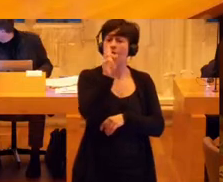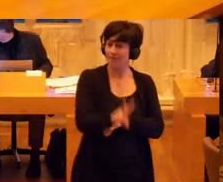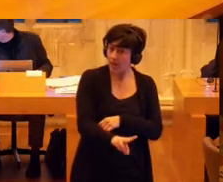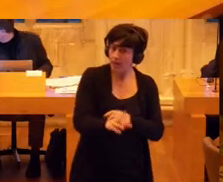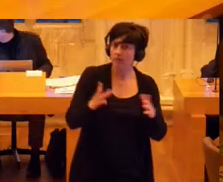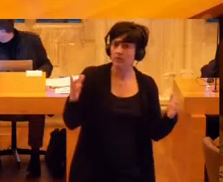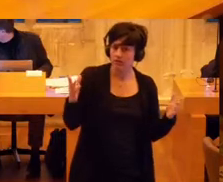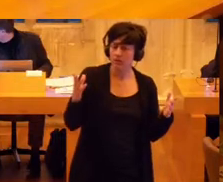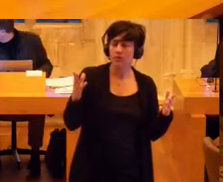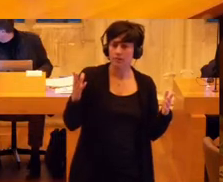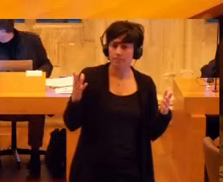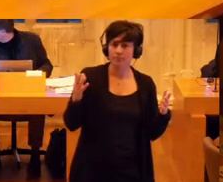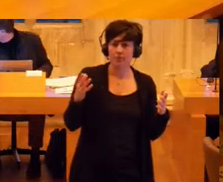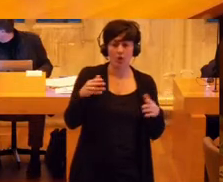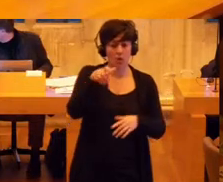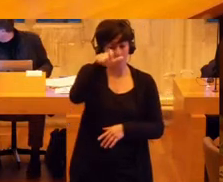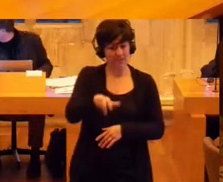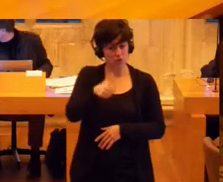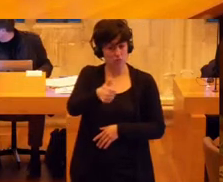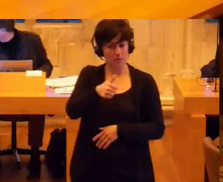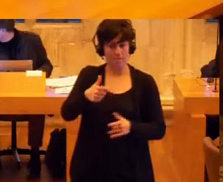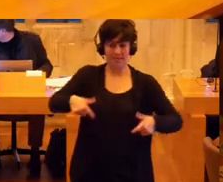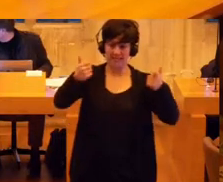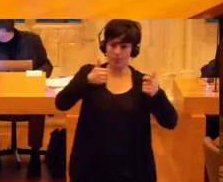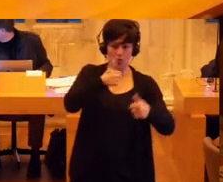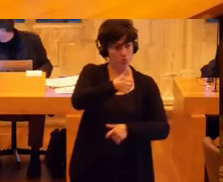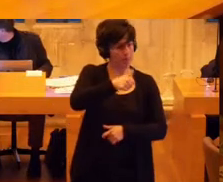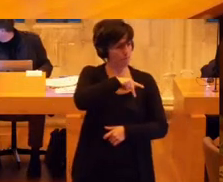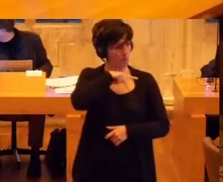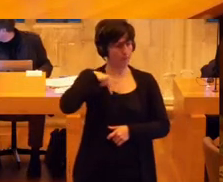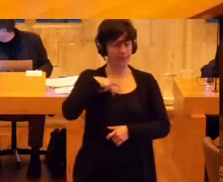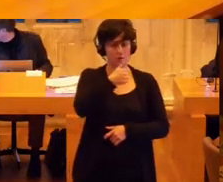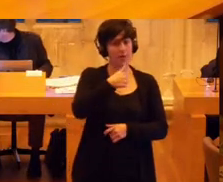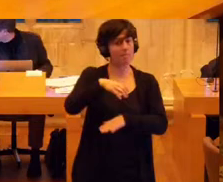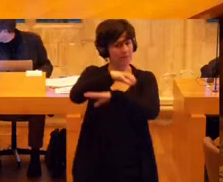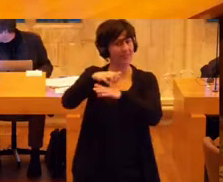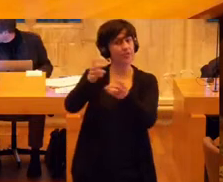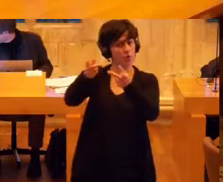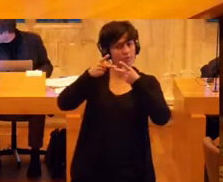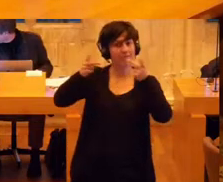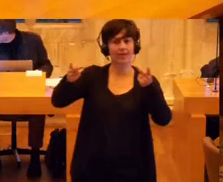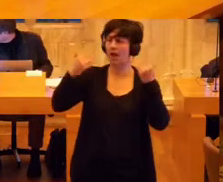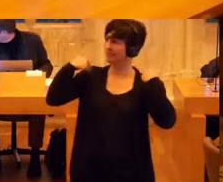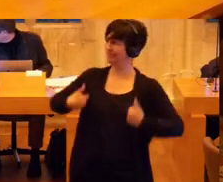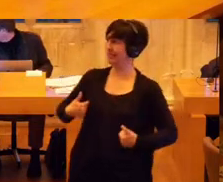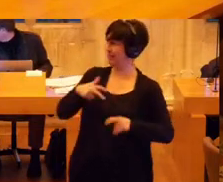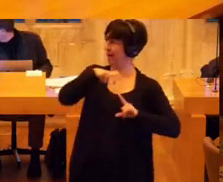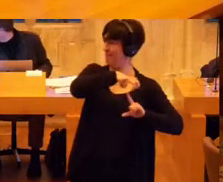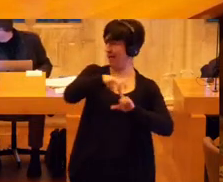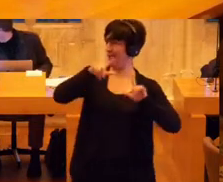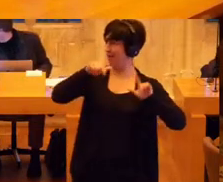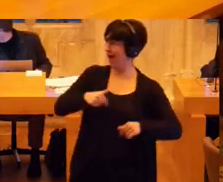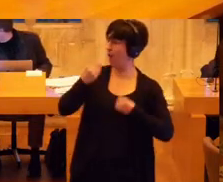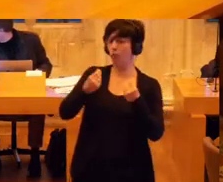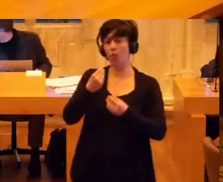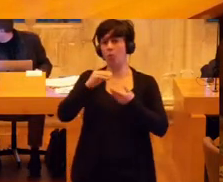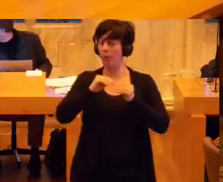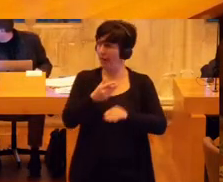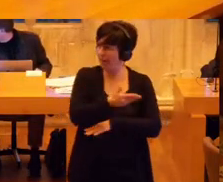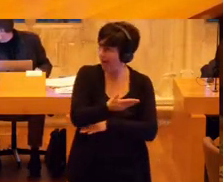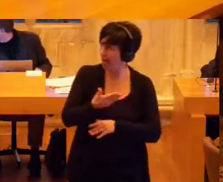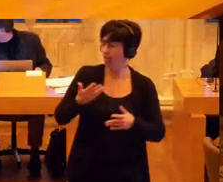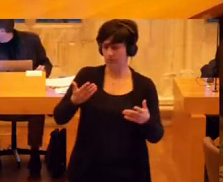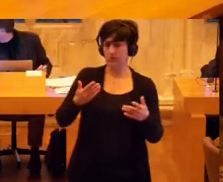Ce qui n'interdit pas que la personne, enfin le propriétaire du bâtiment, soit obligé de se déclarer auprès de la préfecture. D'accord. Voilà. C'est simplement une